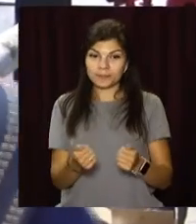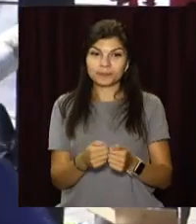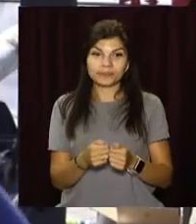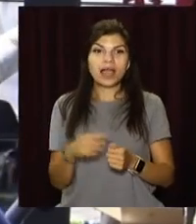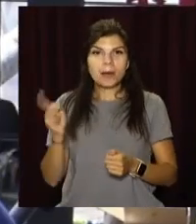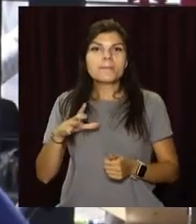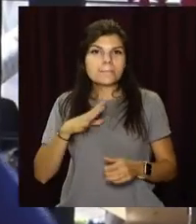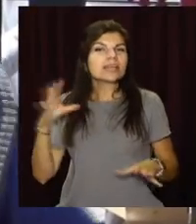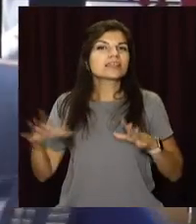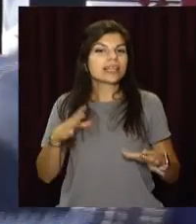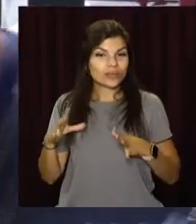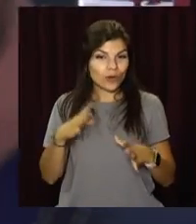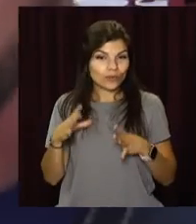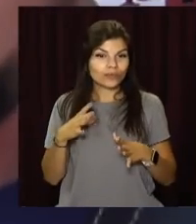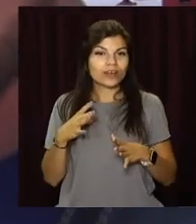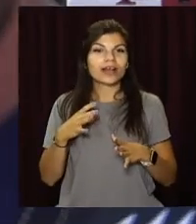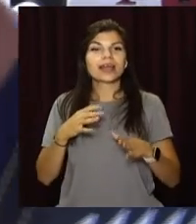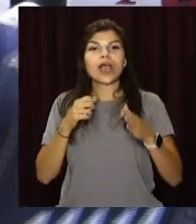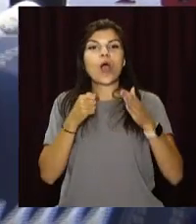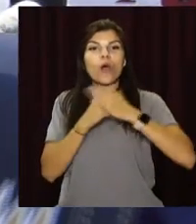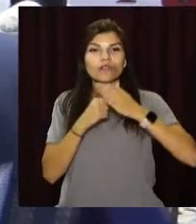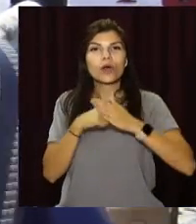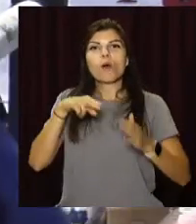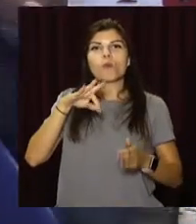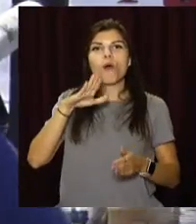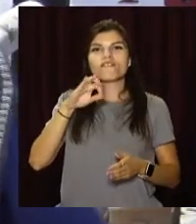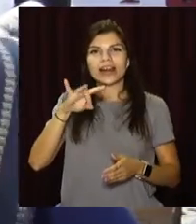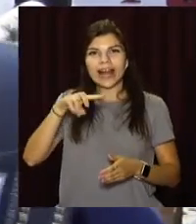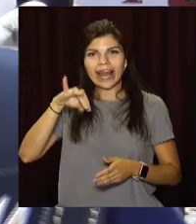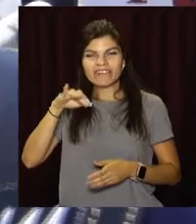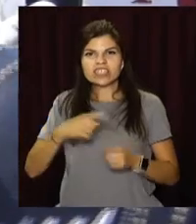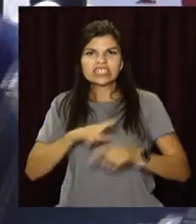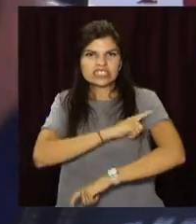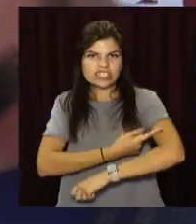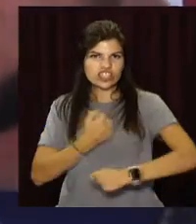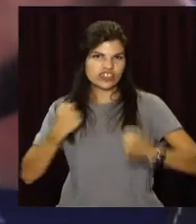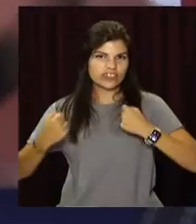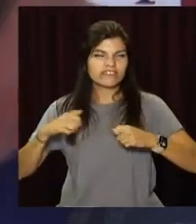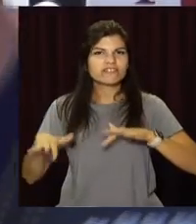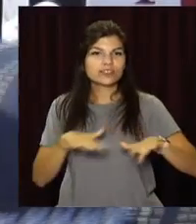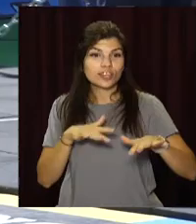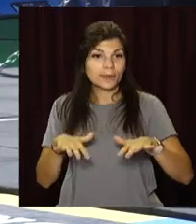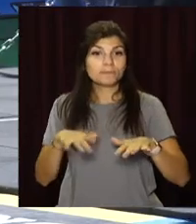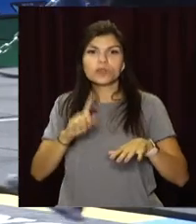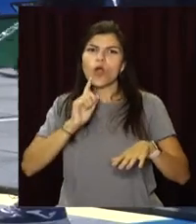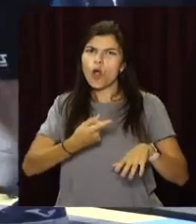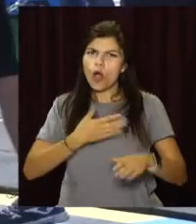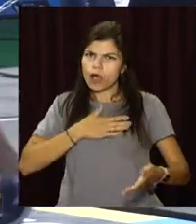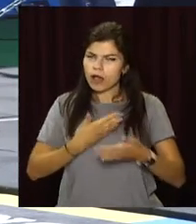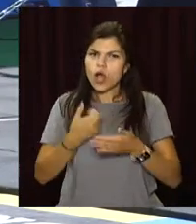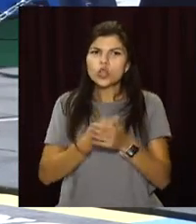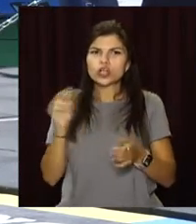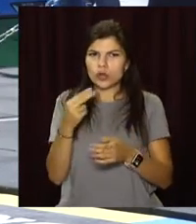да. Були ті тренування. Тобто основна база – це пауерліфтинг, силові движення. Патрульні понад